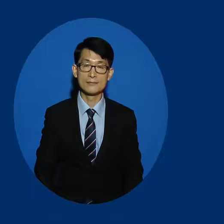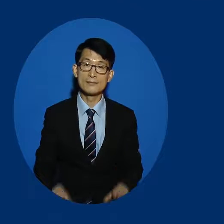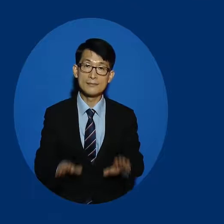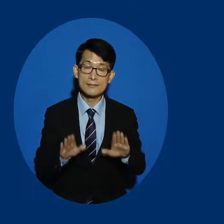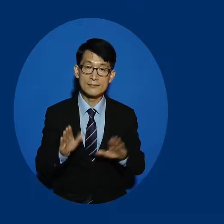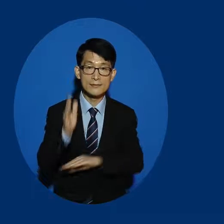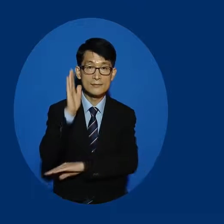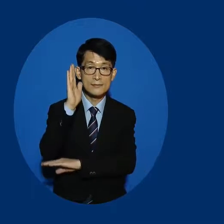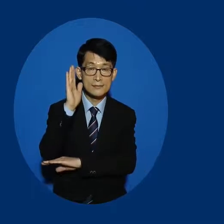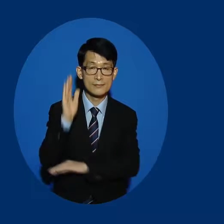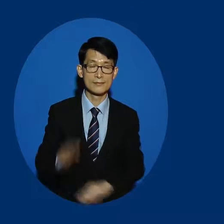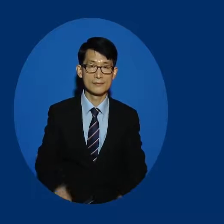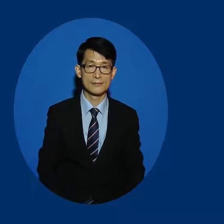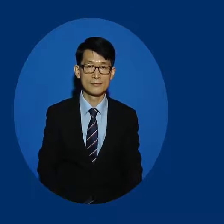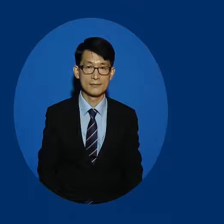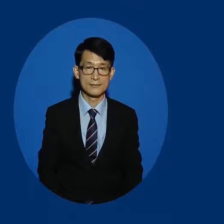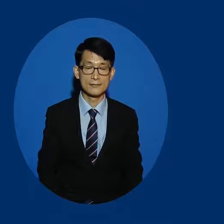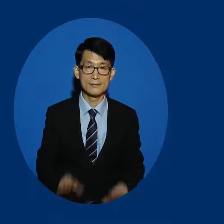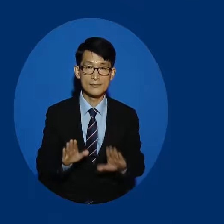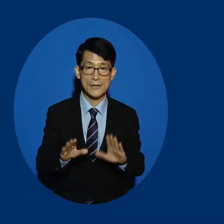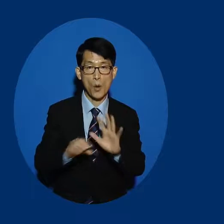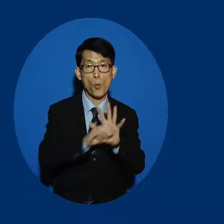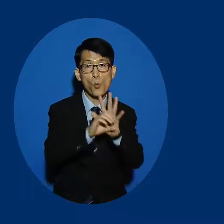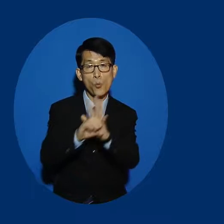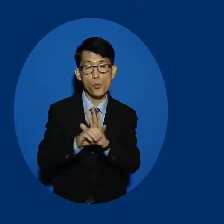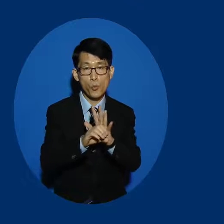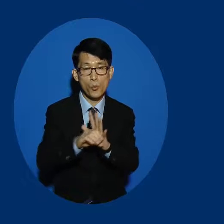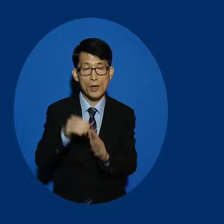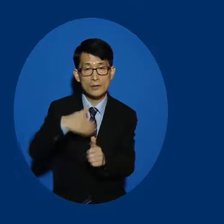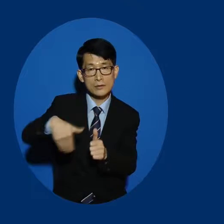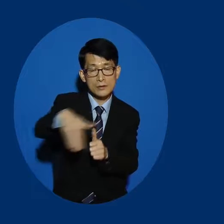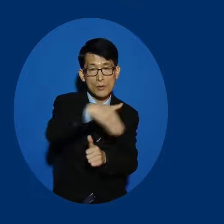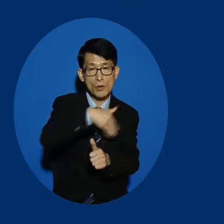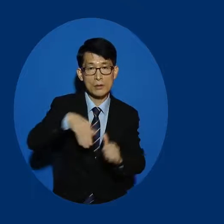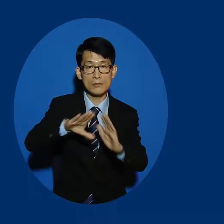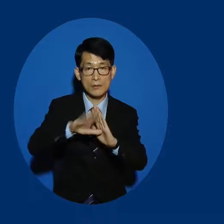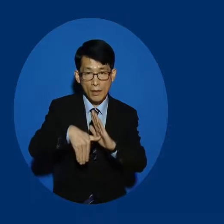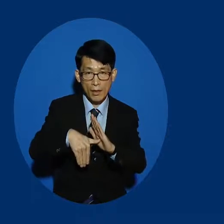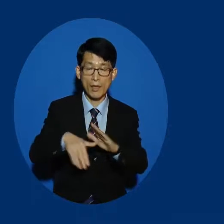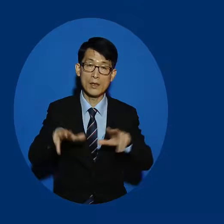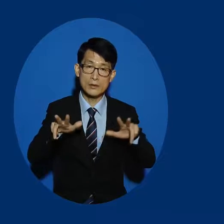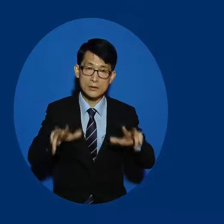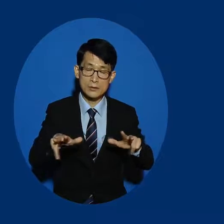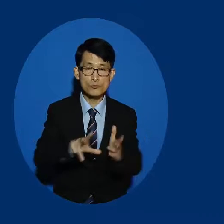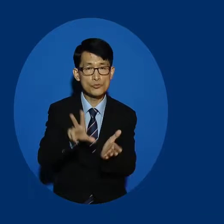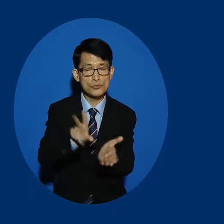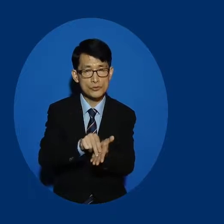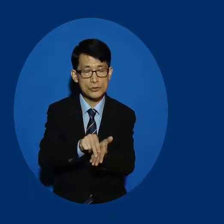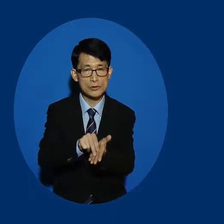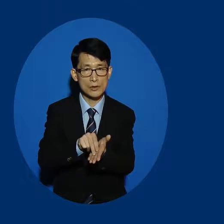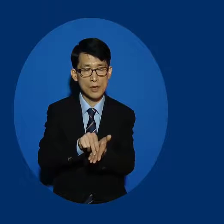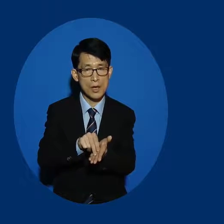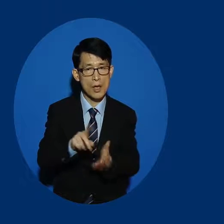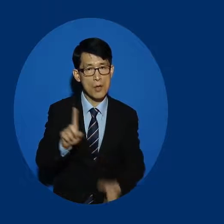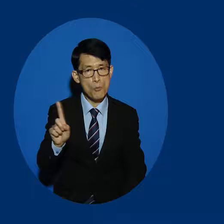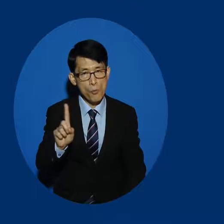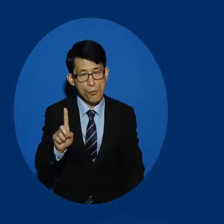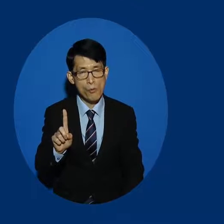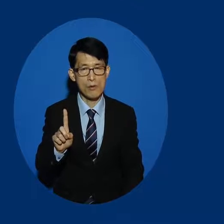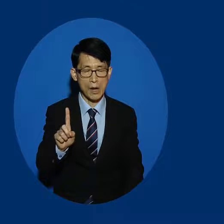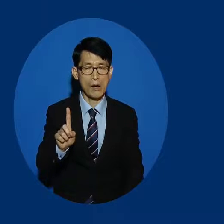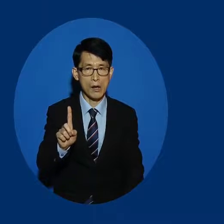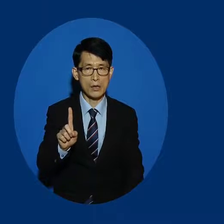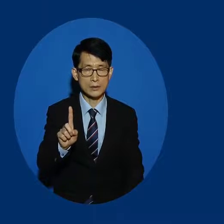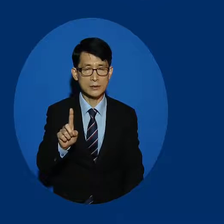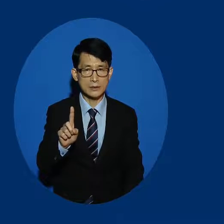제가 말씀드린 건 아까 말씀드린 것처럼 이 코로나 상황에서의 그 지금 현재 문제가 어떻게 그 상황이 바뀌고 있는지,